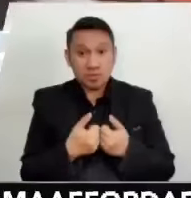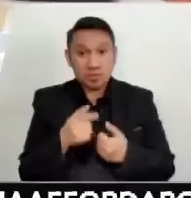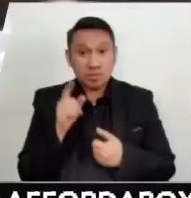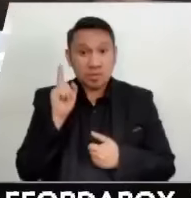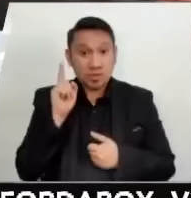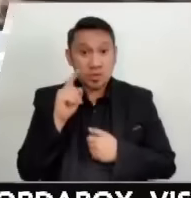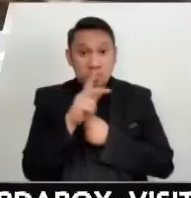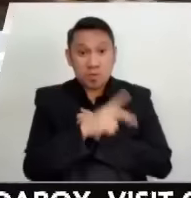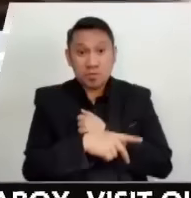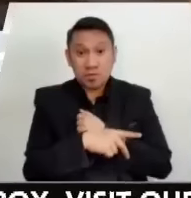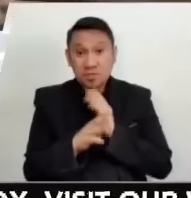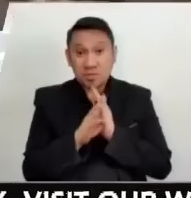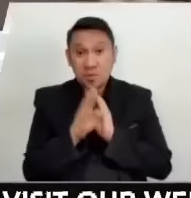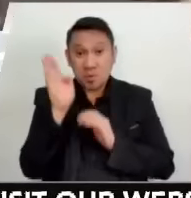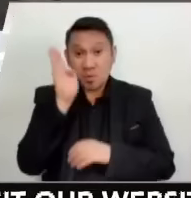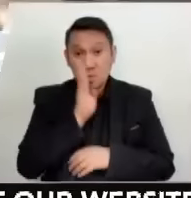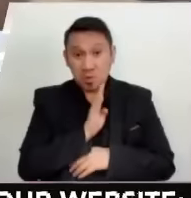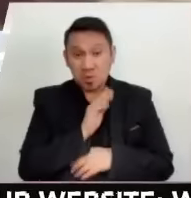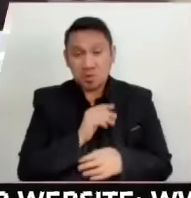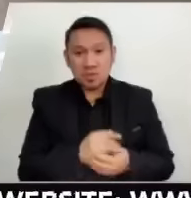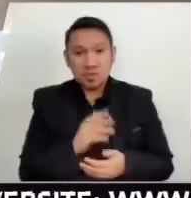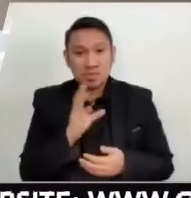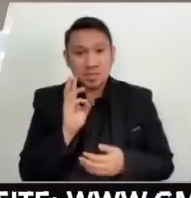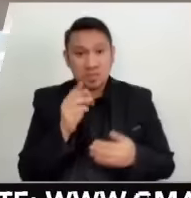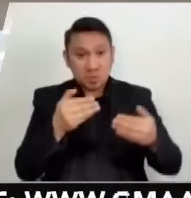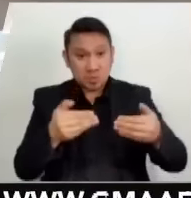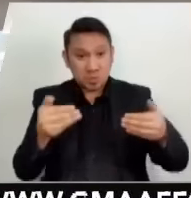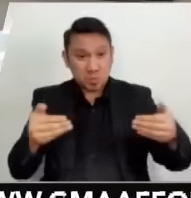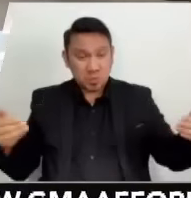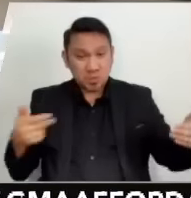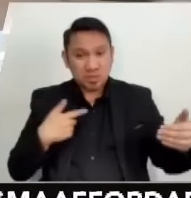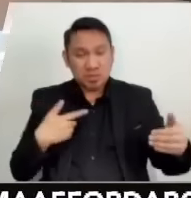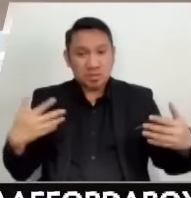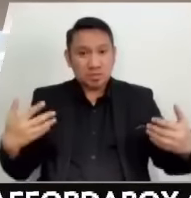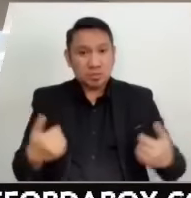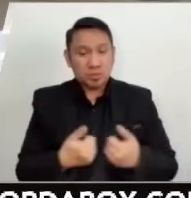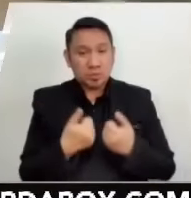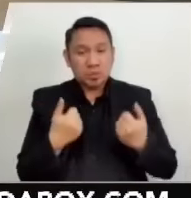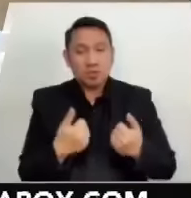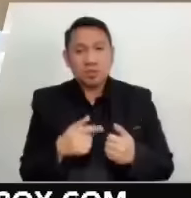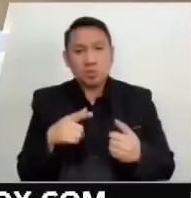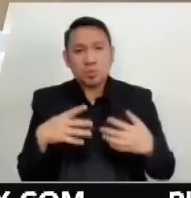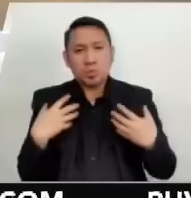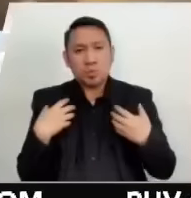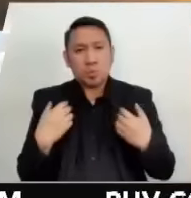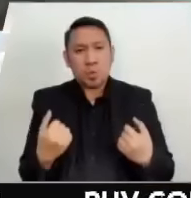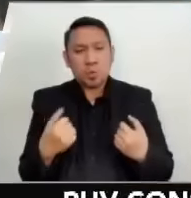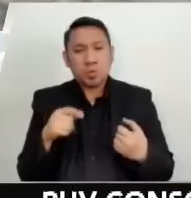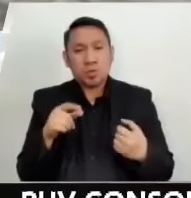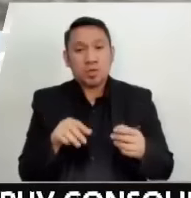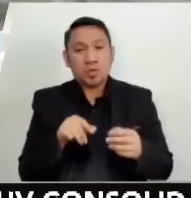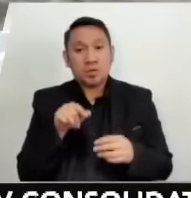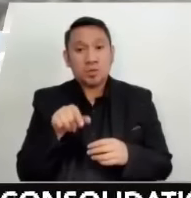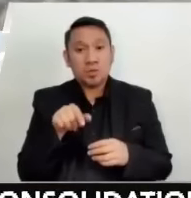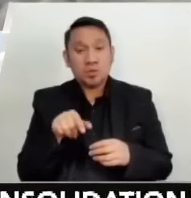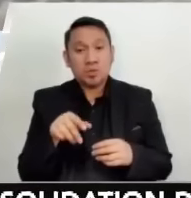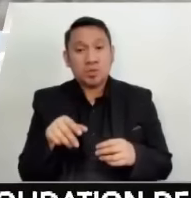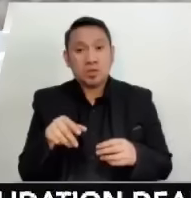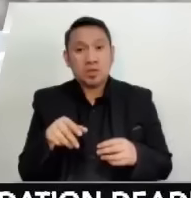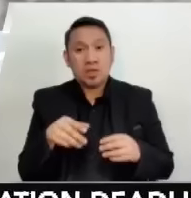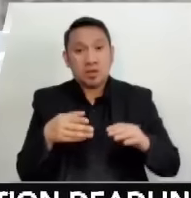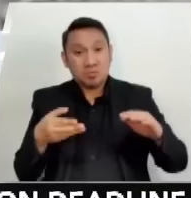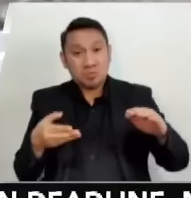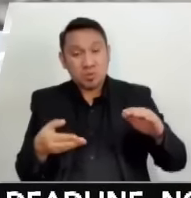anim na concrete barrier at isang plastic barrier na bangga ng bus sa lakas ng impact pumailalim pa ang ilang barrier habang yyung iba ay